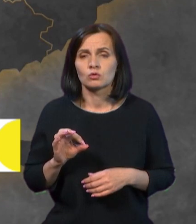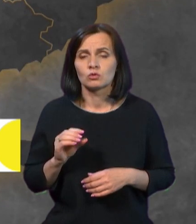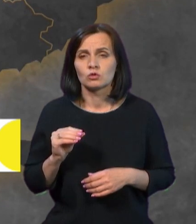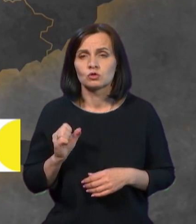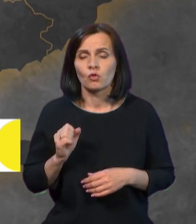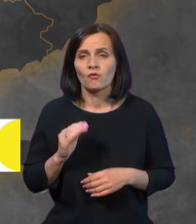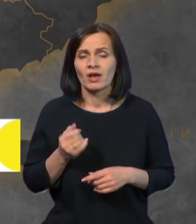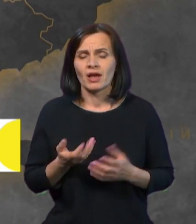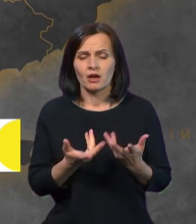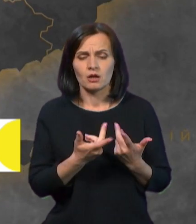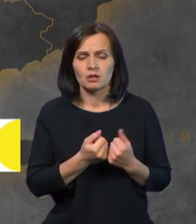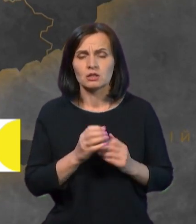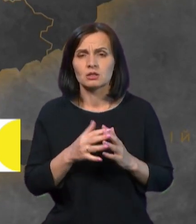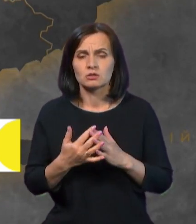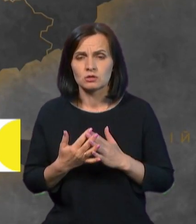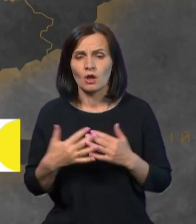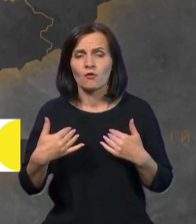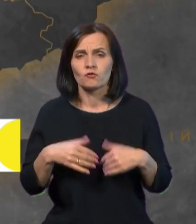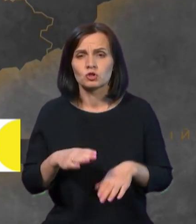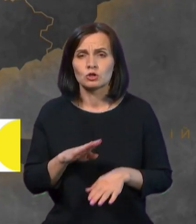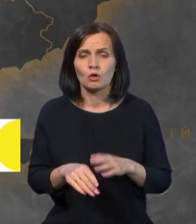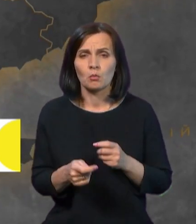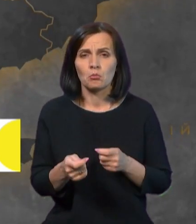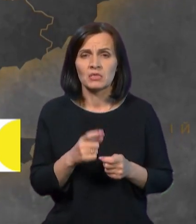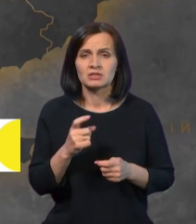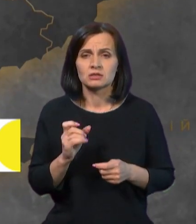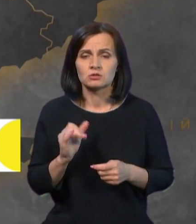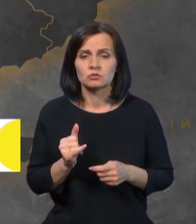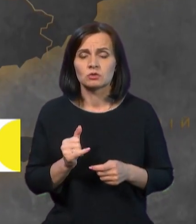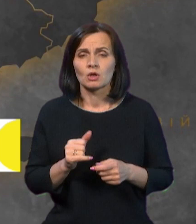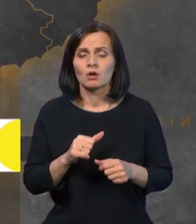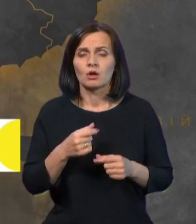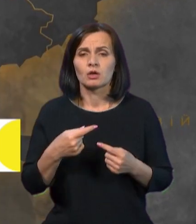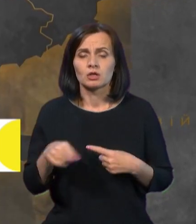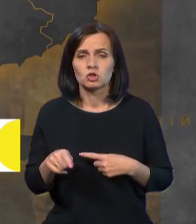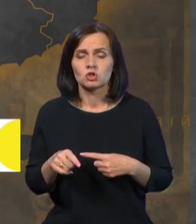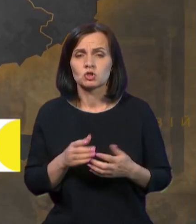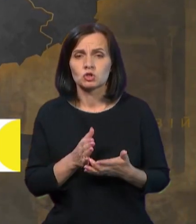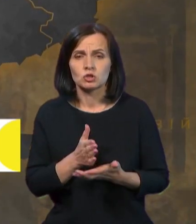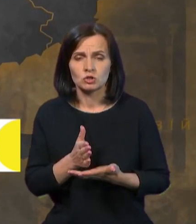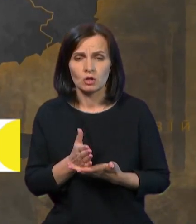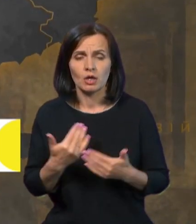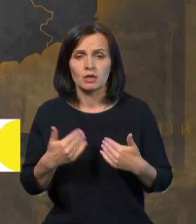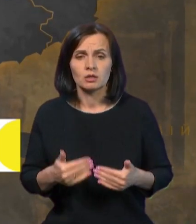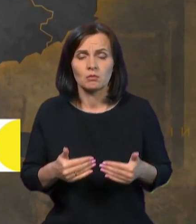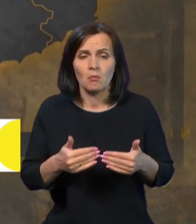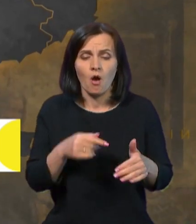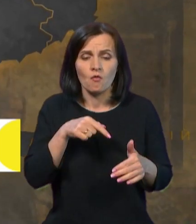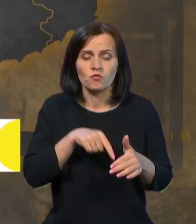сил України. Крім того, на інших напрямках, Бахмутському напрямку, є просування